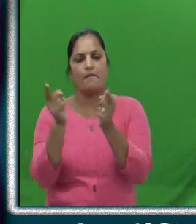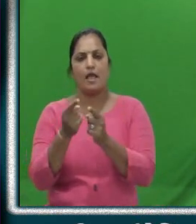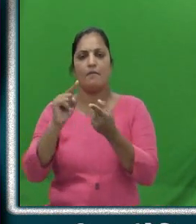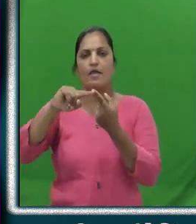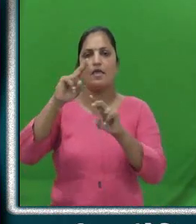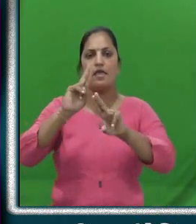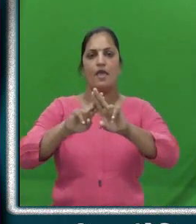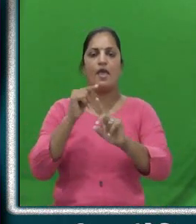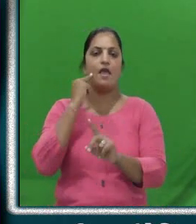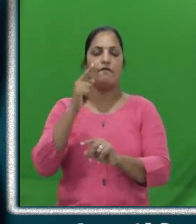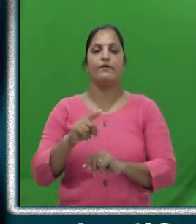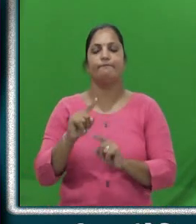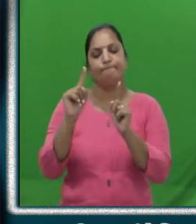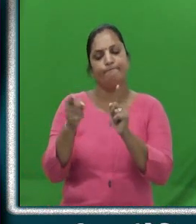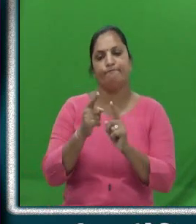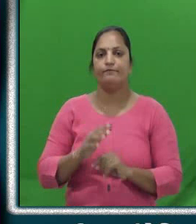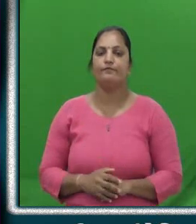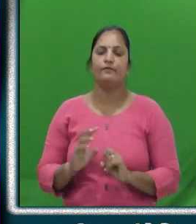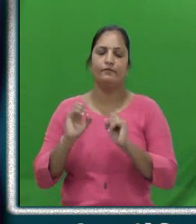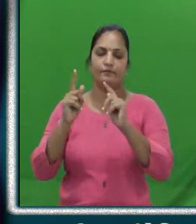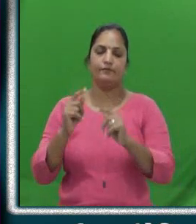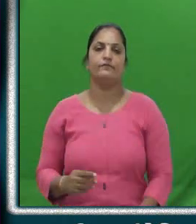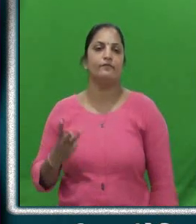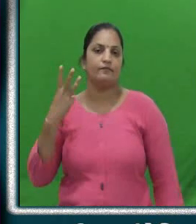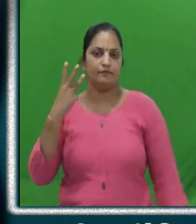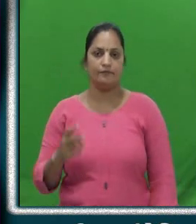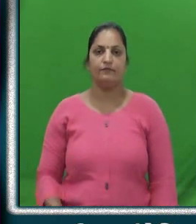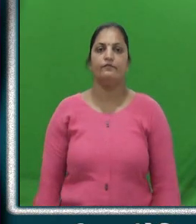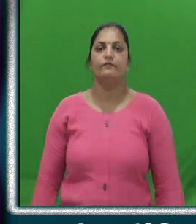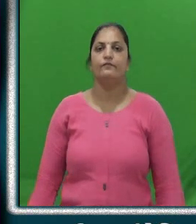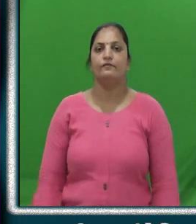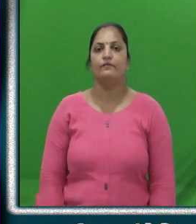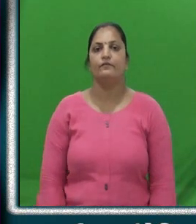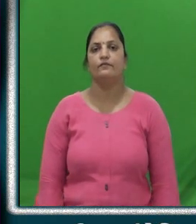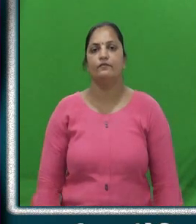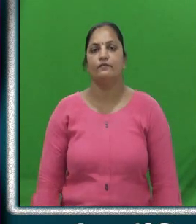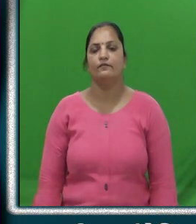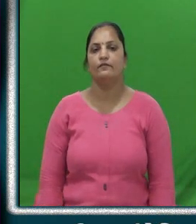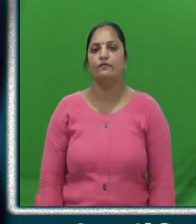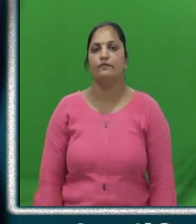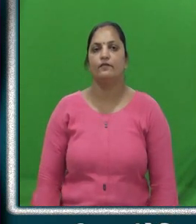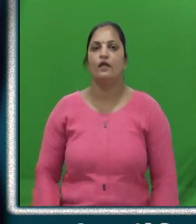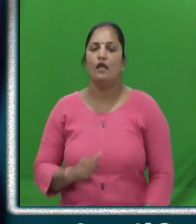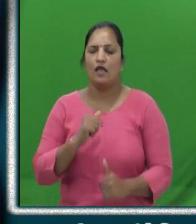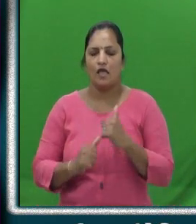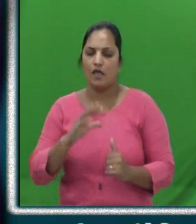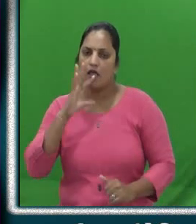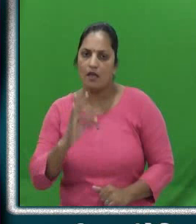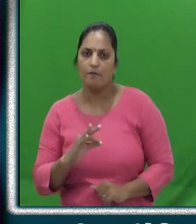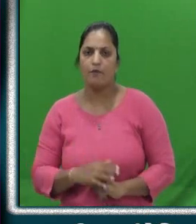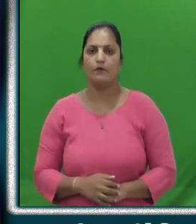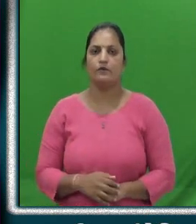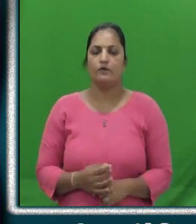તો બાકી પૂરું નામ જ લખવાનું ખ્યાલ આવી ગયો આ ત્રણ પ્રશ્નોમાં બરાબર પરીક્ષા માટે